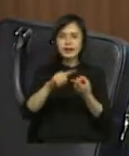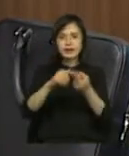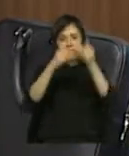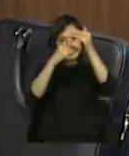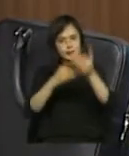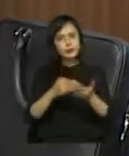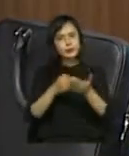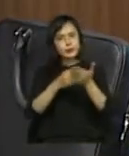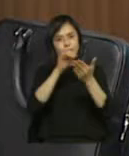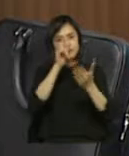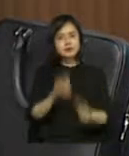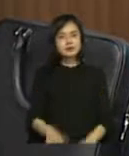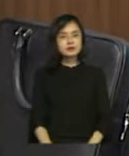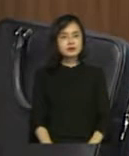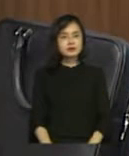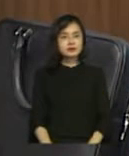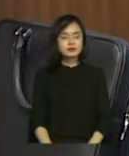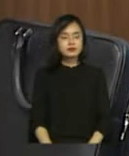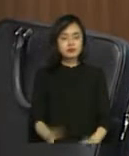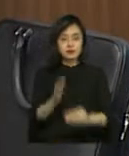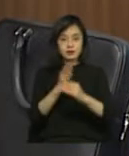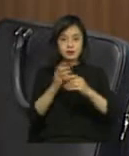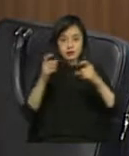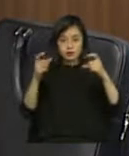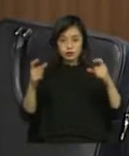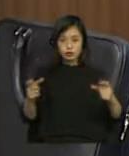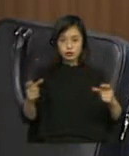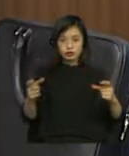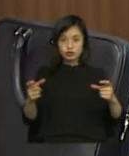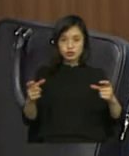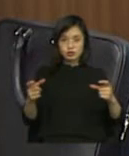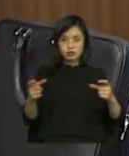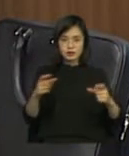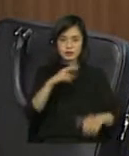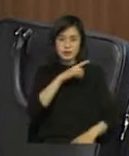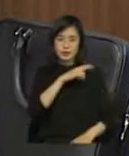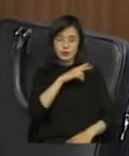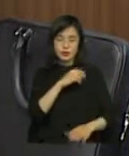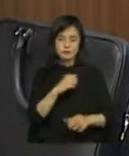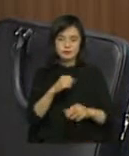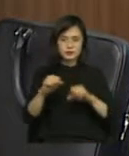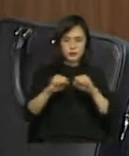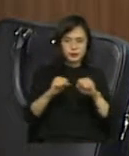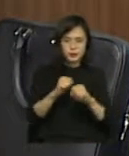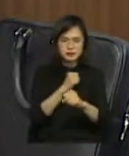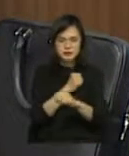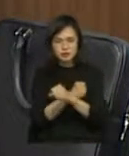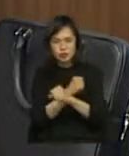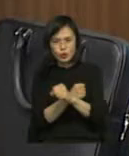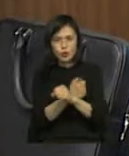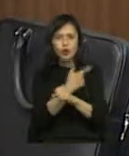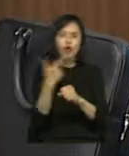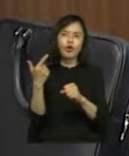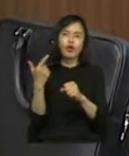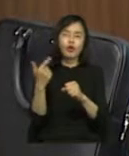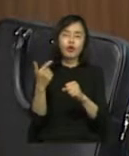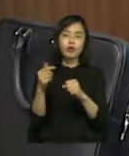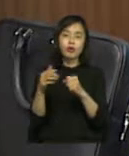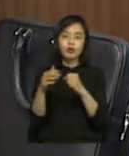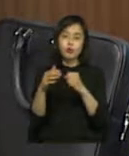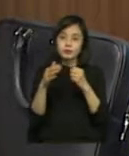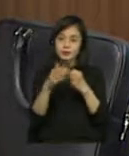주민들의 그 요구에 맞는 추경 이라고 볼 수 있는데요 특히 교육예산 같은 경우는 중 후에 살고 계시는